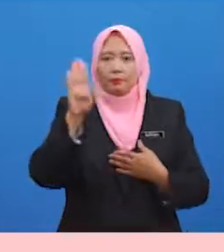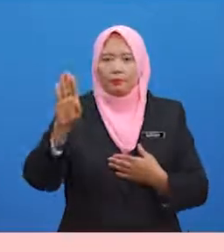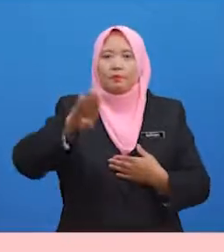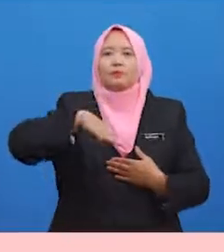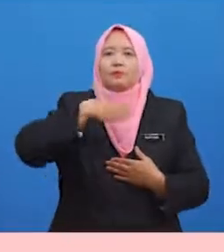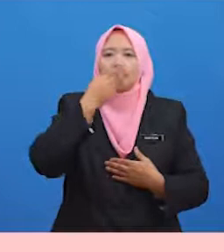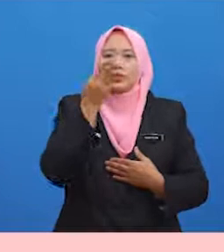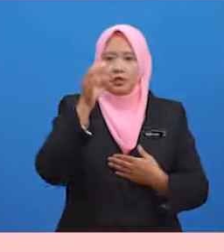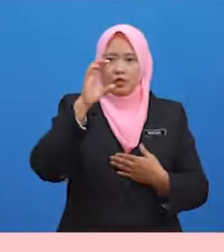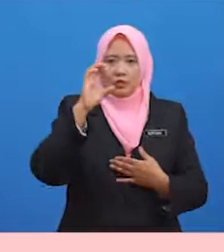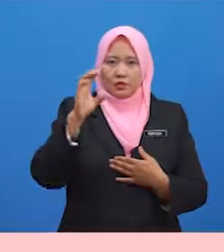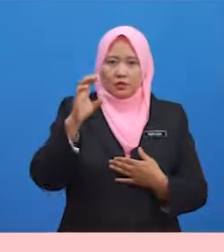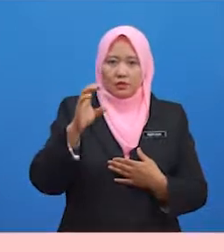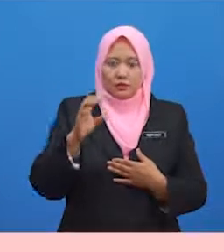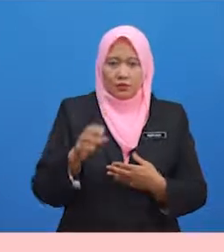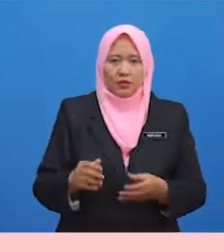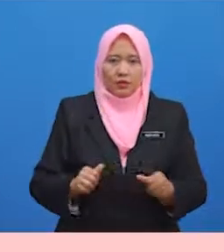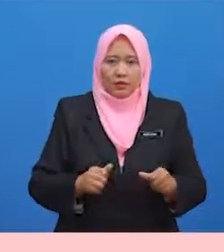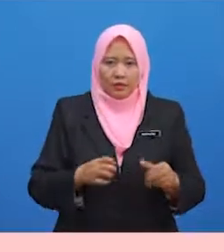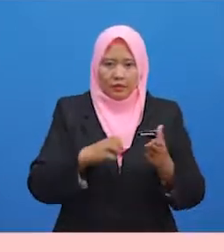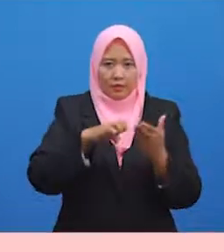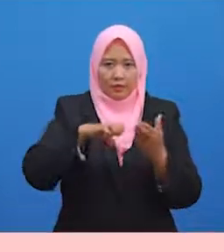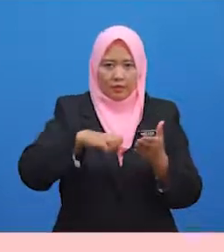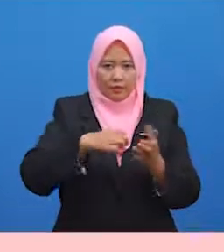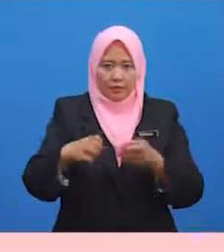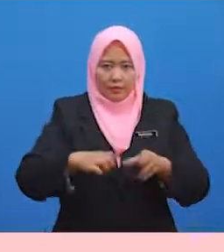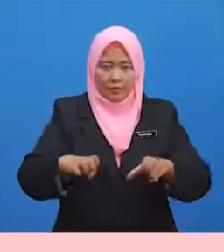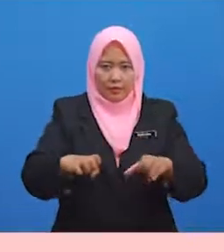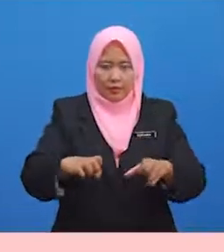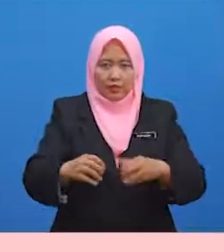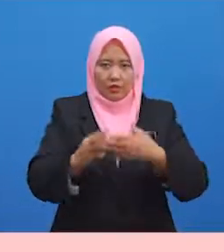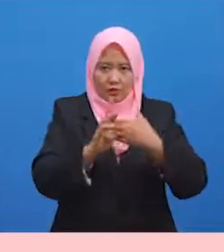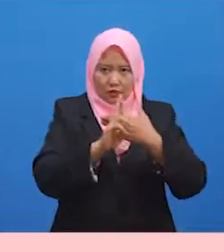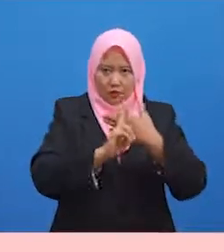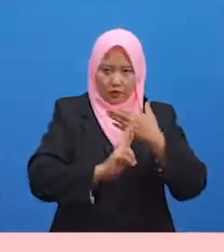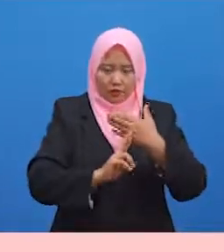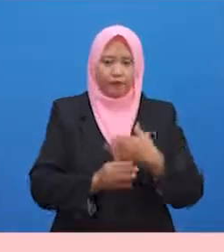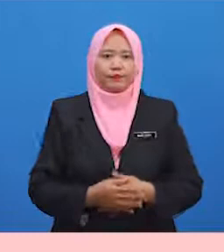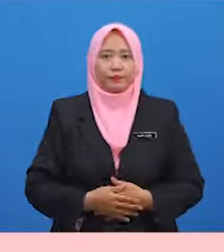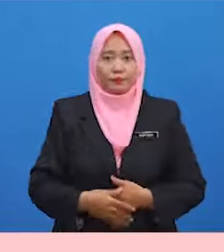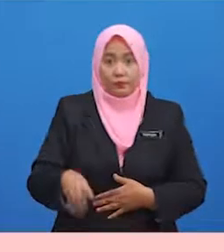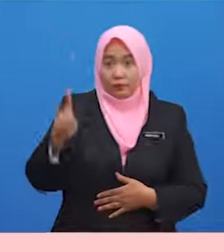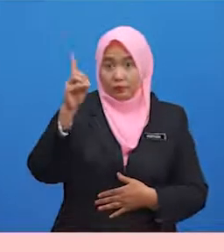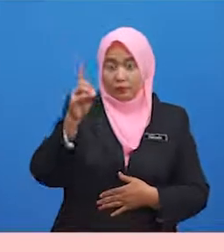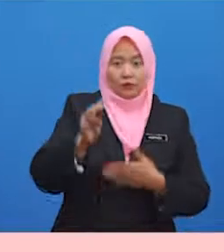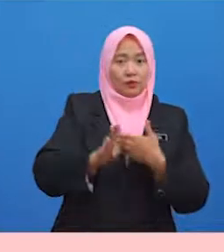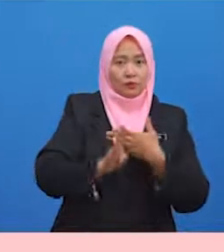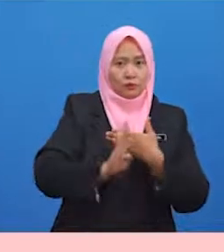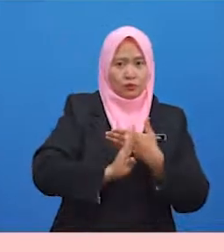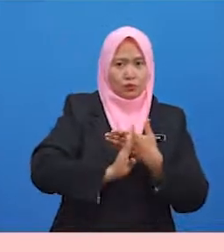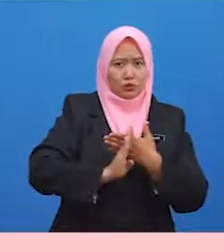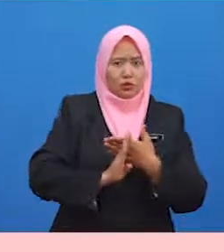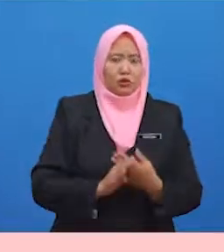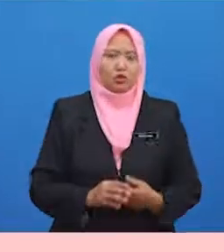kepada circulation atau peredaran darah. D ataupun danger merupakan perbuatan